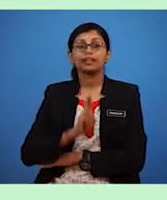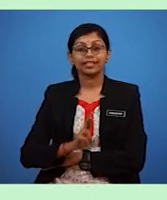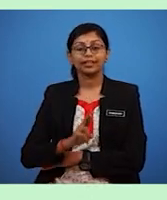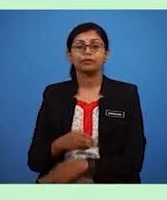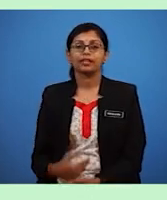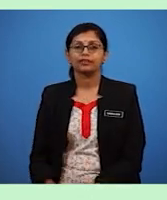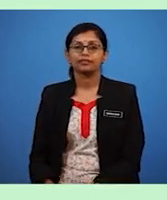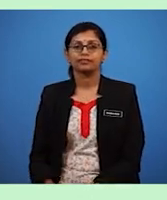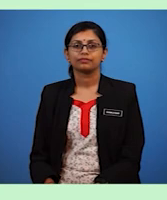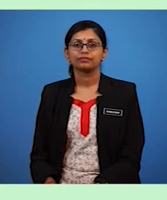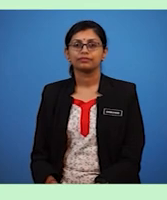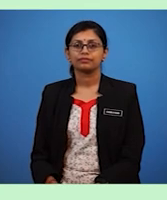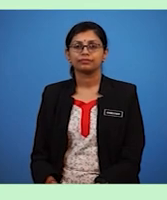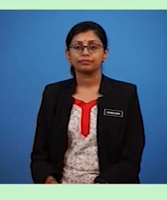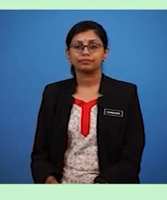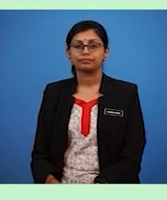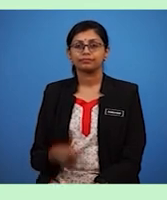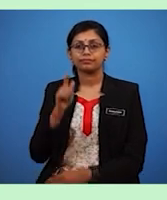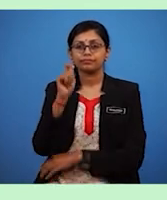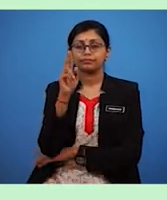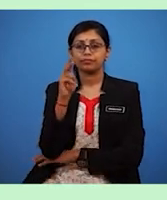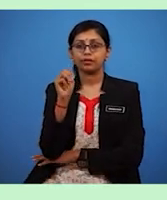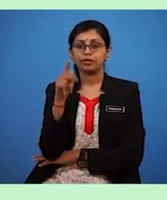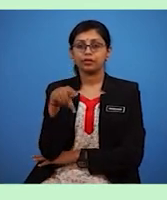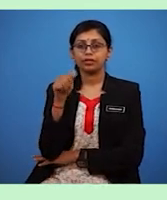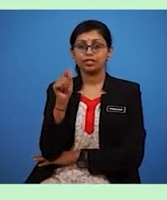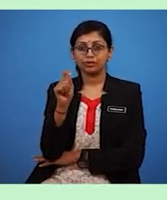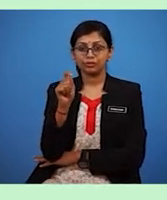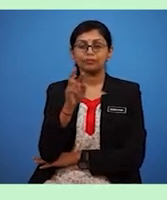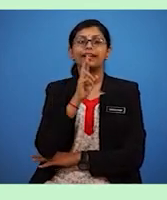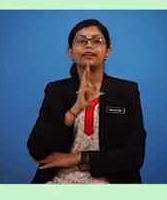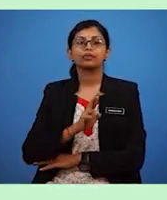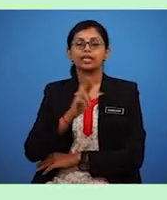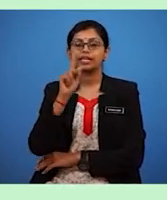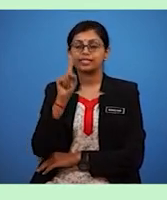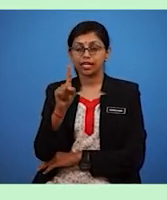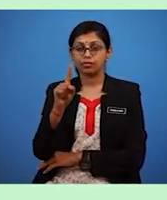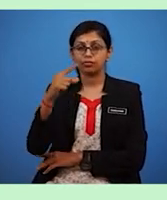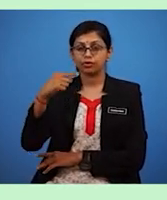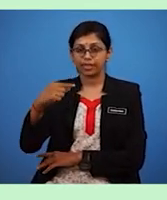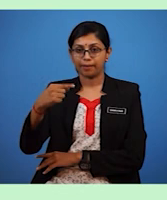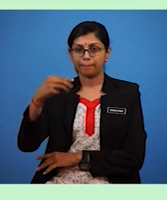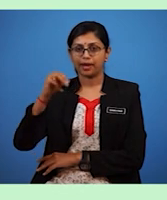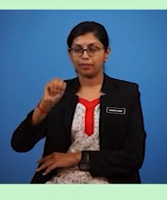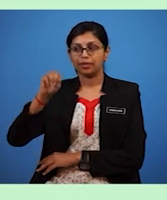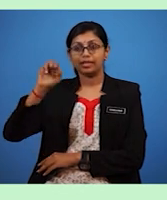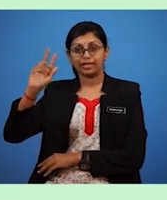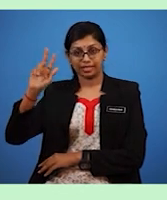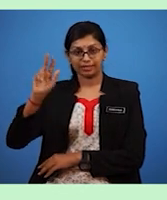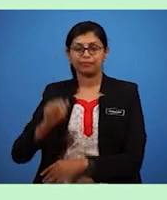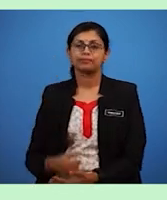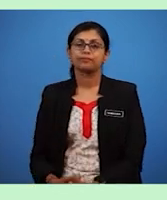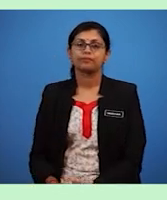anggapan ketumpatan larutan ialah 1 gram per desimeter padu.